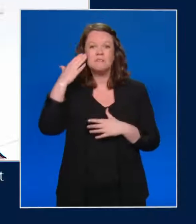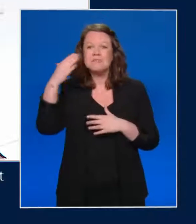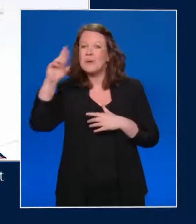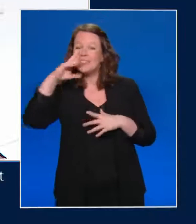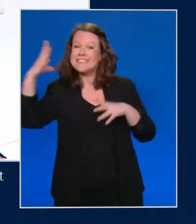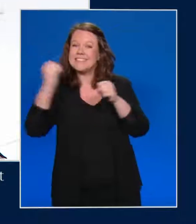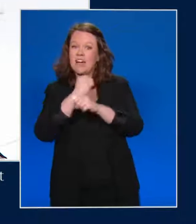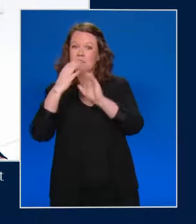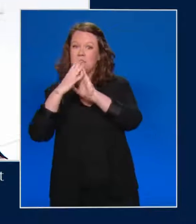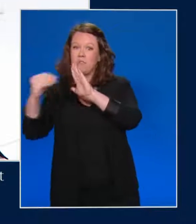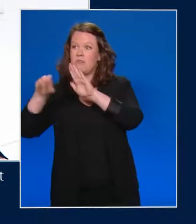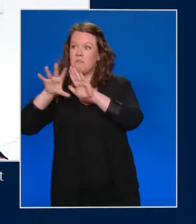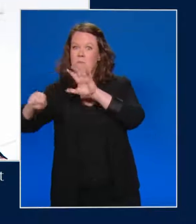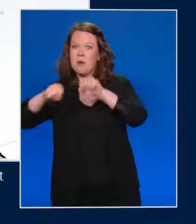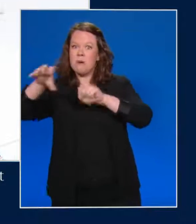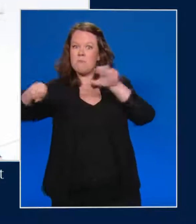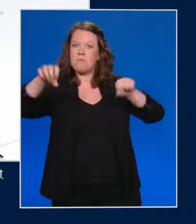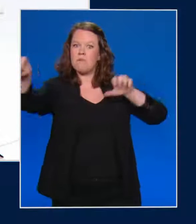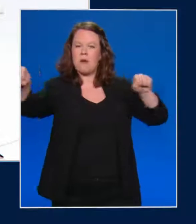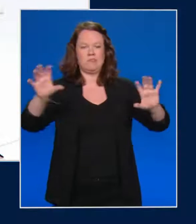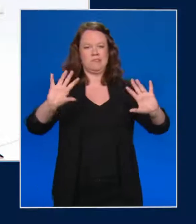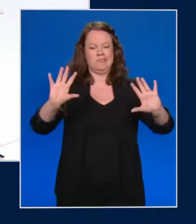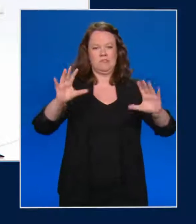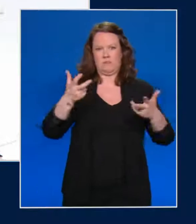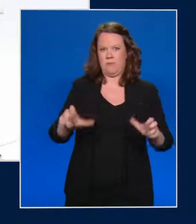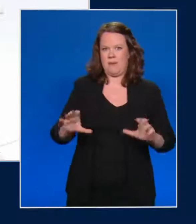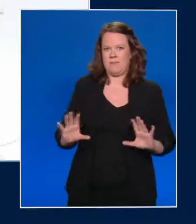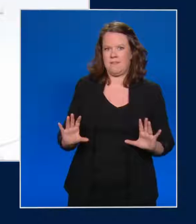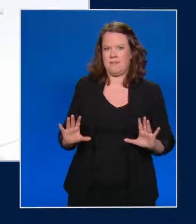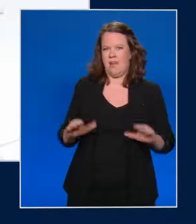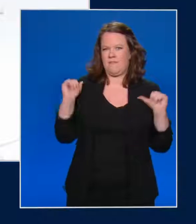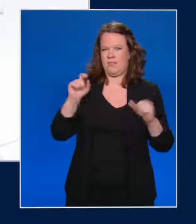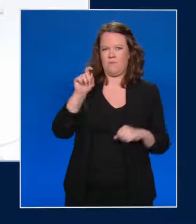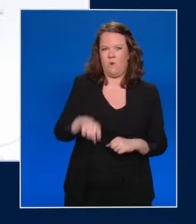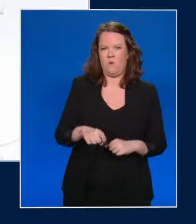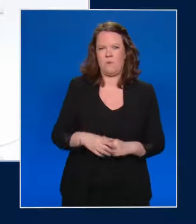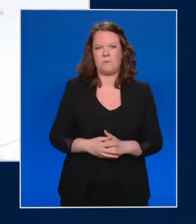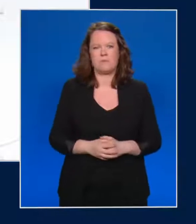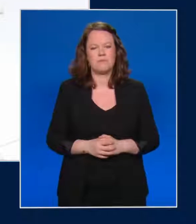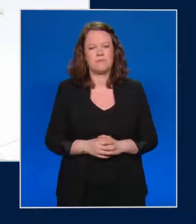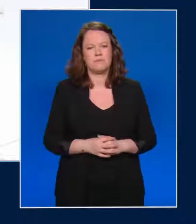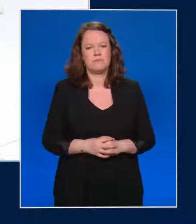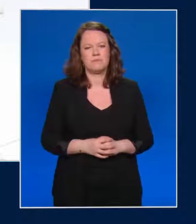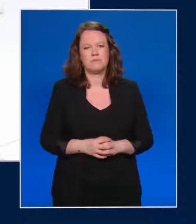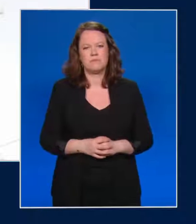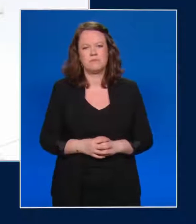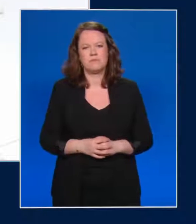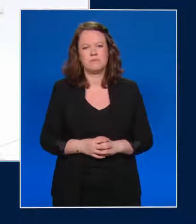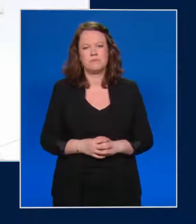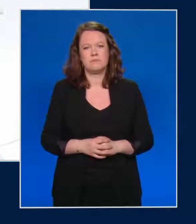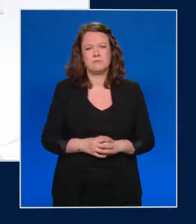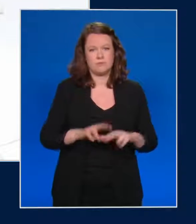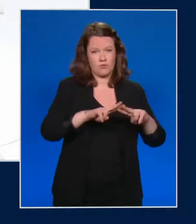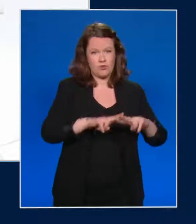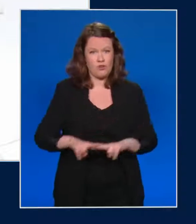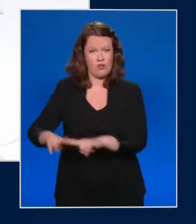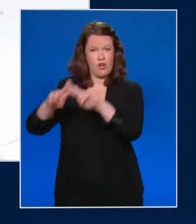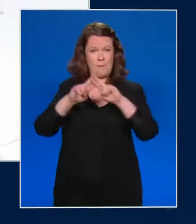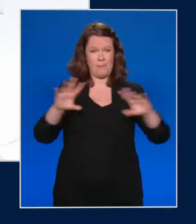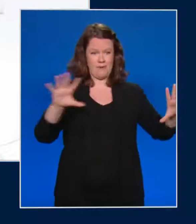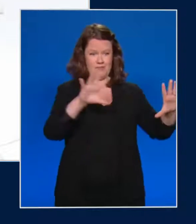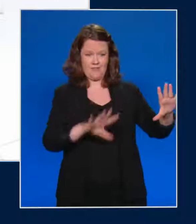du conflit autant que nous le pouvons les équilibres de notre continent comme plusieurs